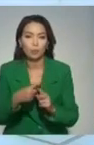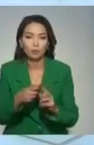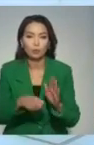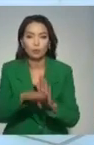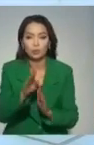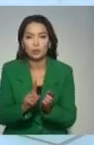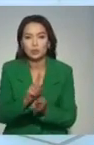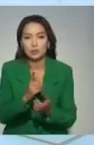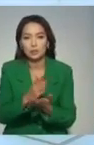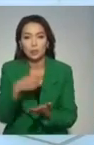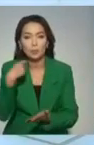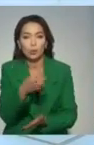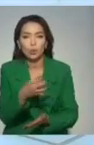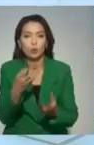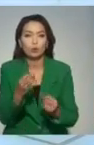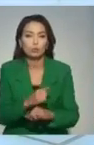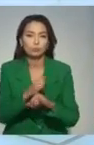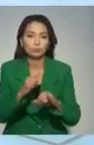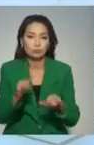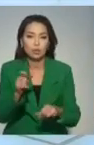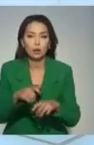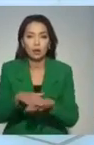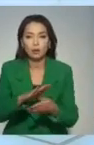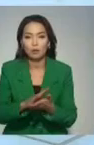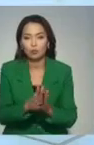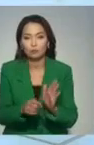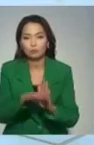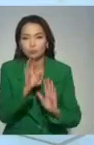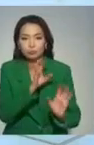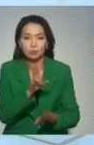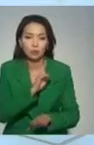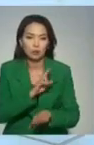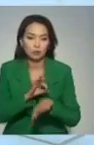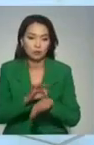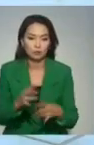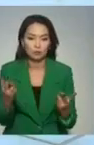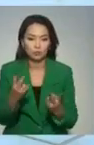бар. Президент облысты одан әрі дамыту және халықтың әл-ауқатын арттыру жұмыстарын жалғастыру керектігін айтты.